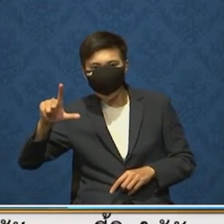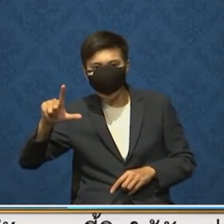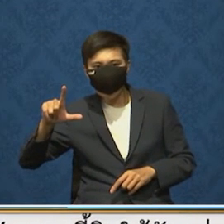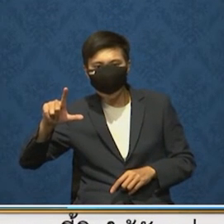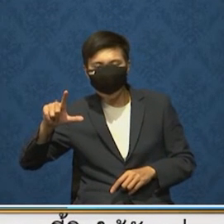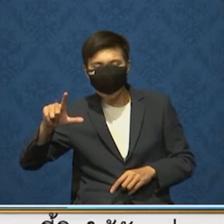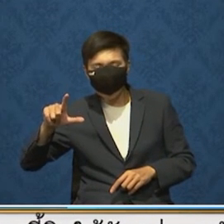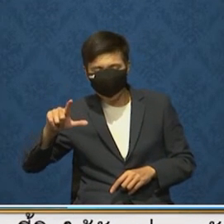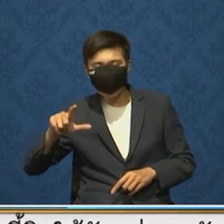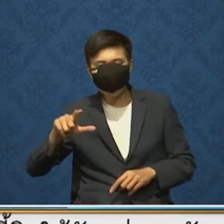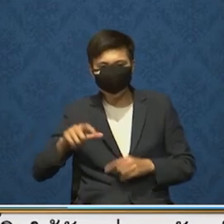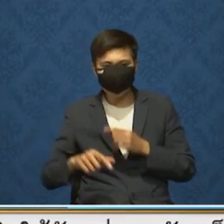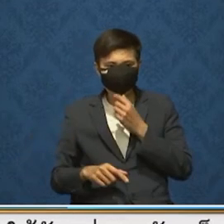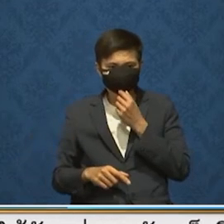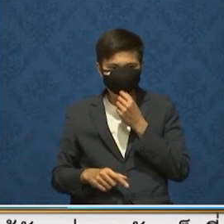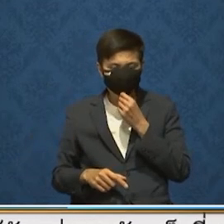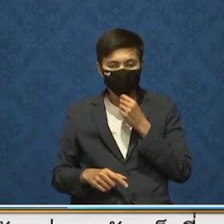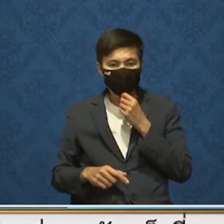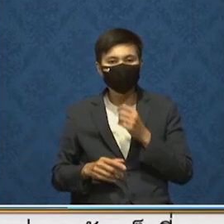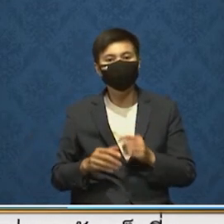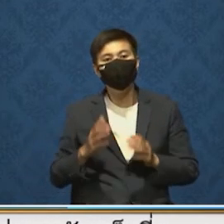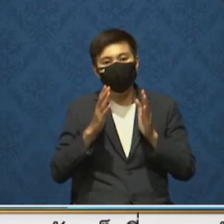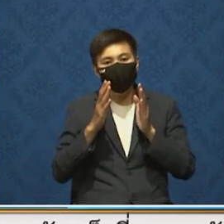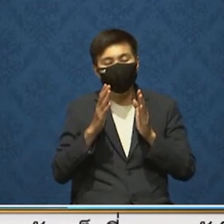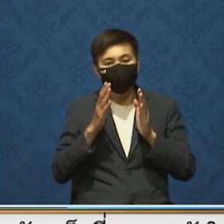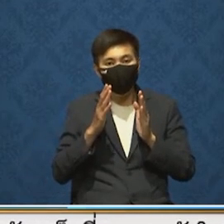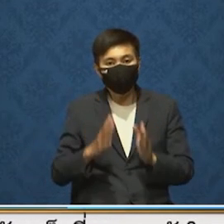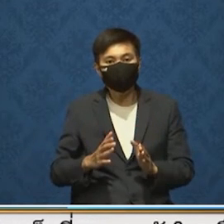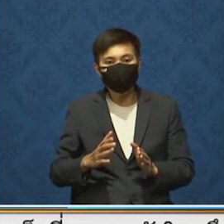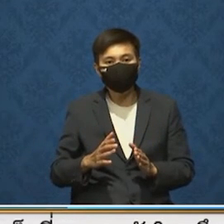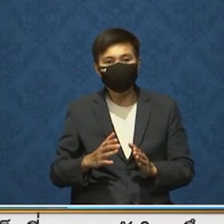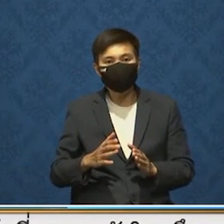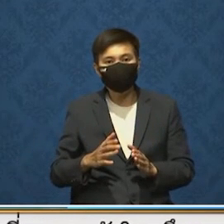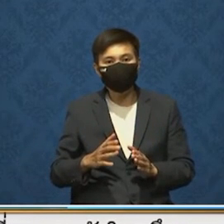คนไม่มีเรยวแรง ไม่มวุธมึกอดไปหมด